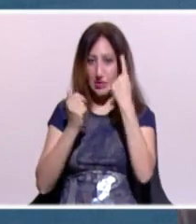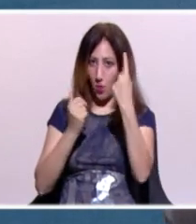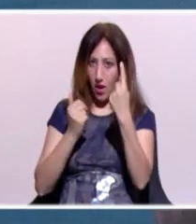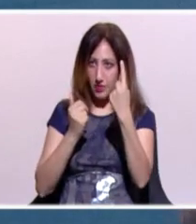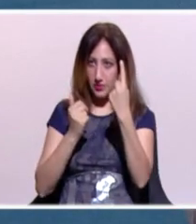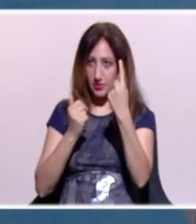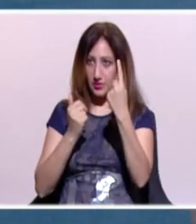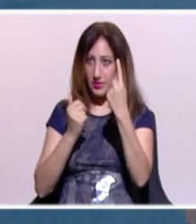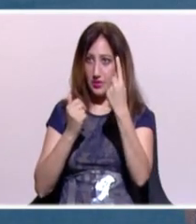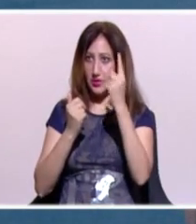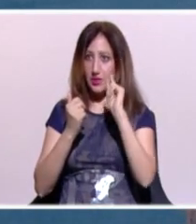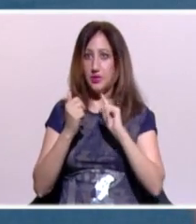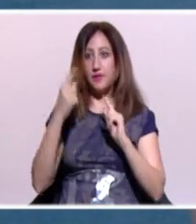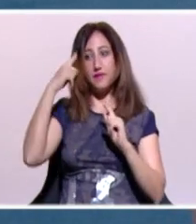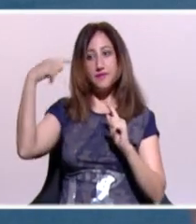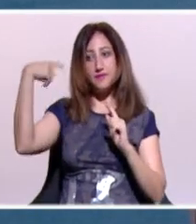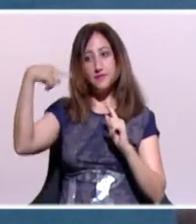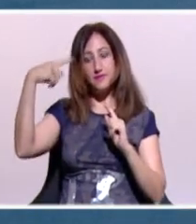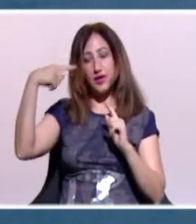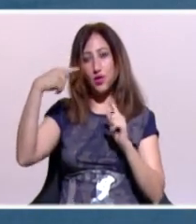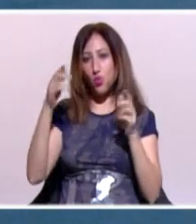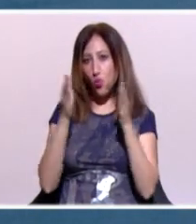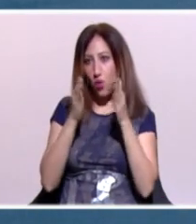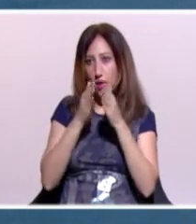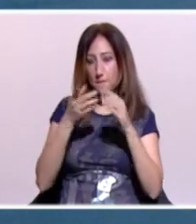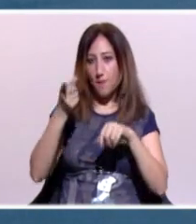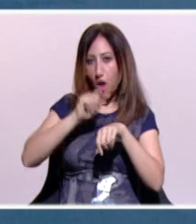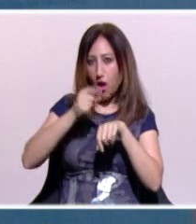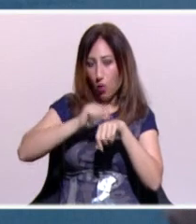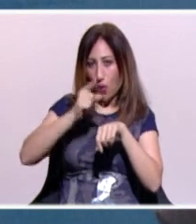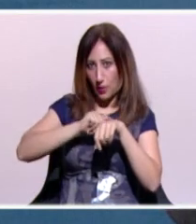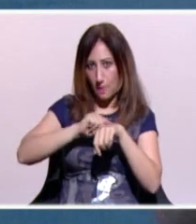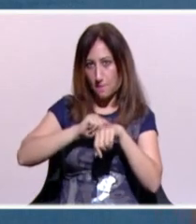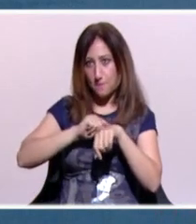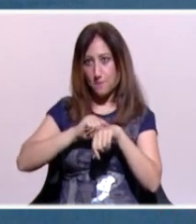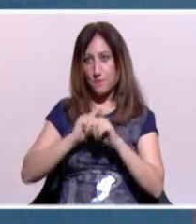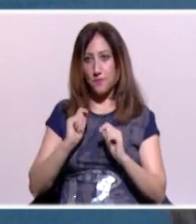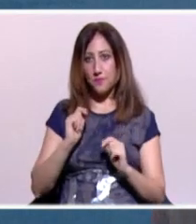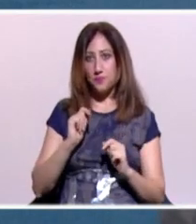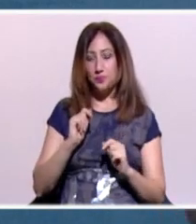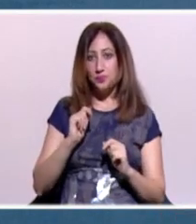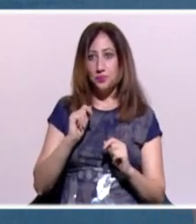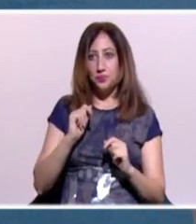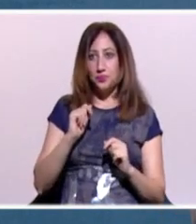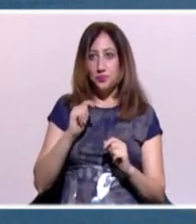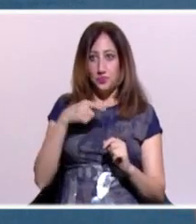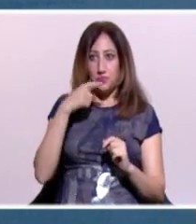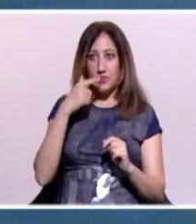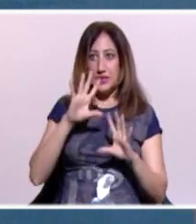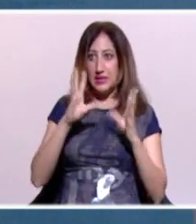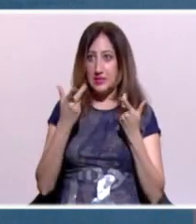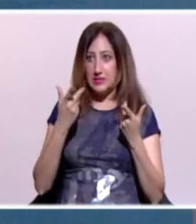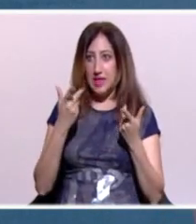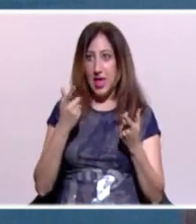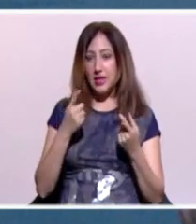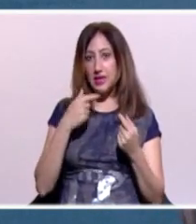يعني اهل متقاربين جدا في الفكر وقرايب كمان، يعني اكيد حد فيهم مش متطرف ودبان، يعني ازاي عماره واحده